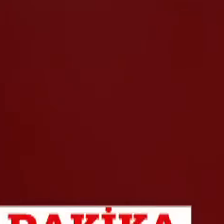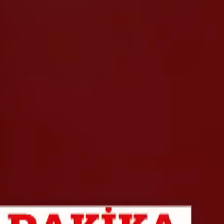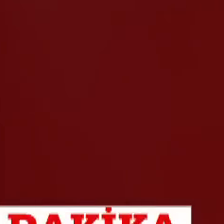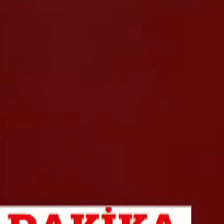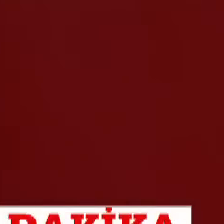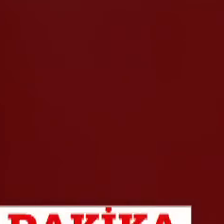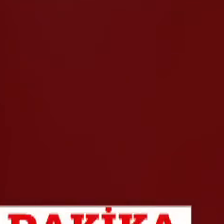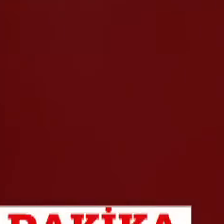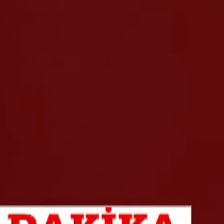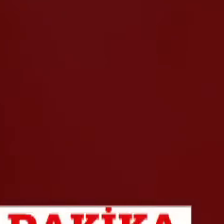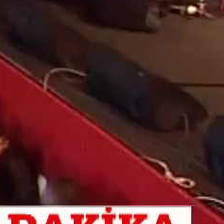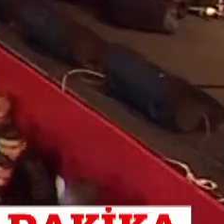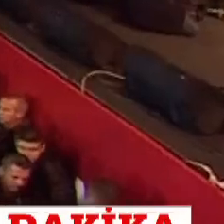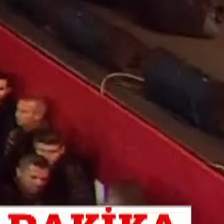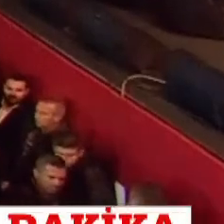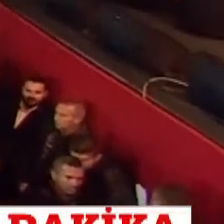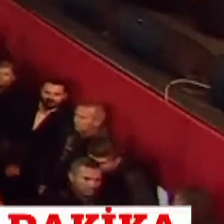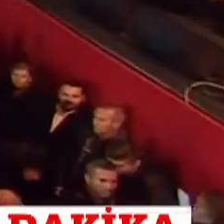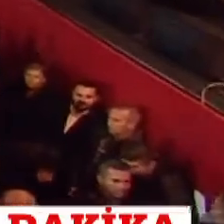etmiyor. Hak etmiyor.